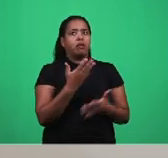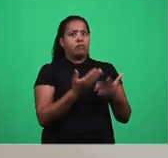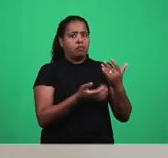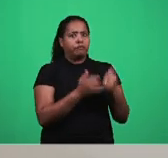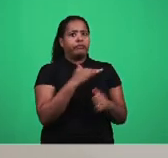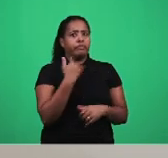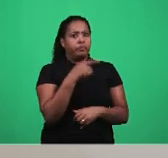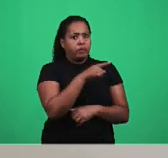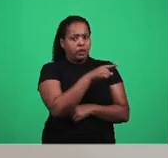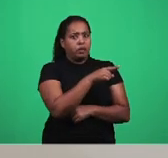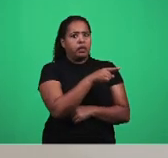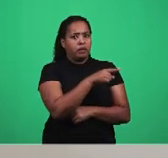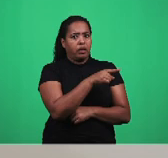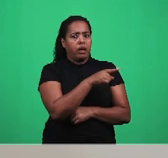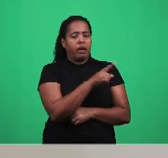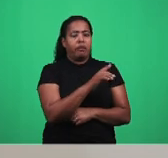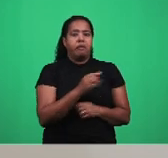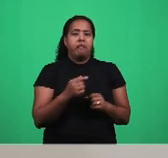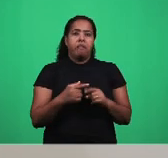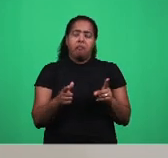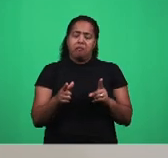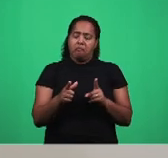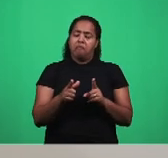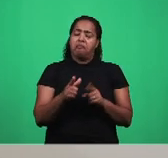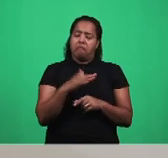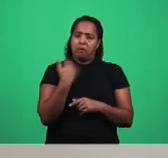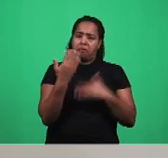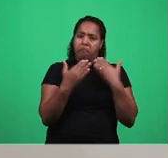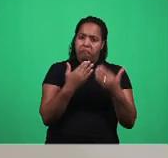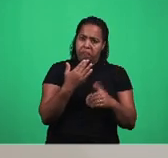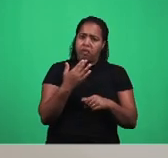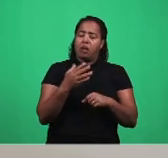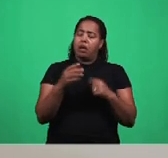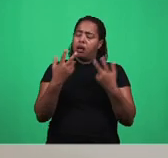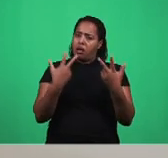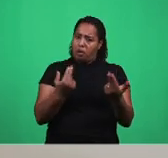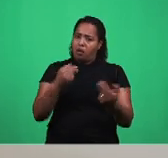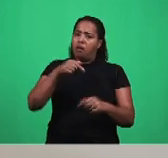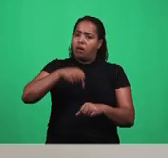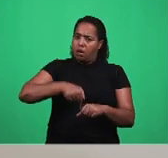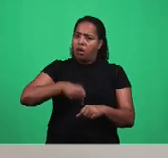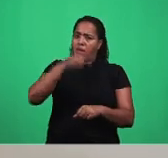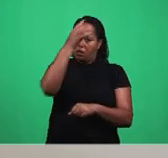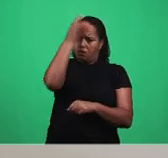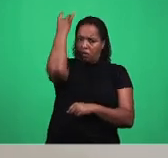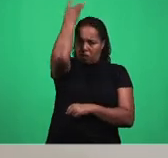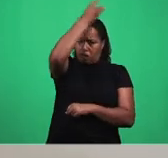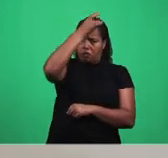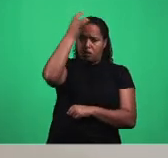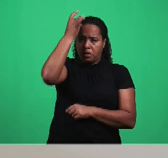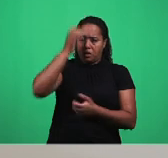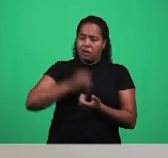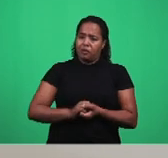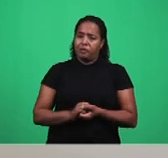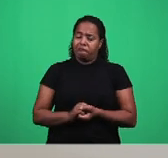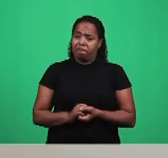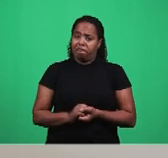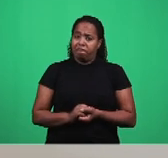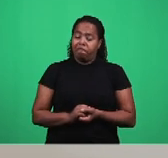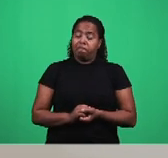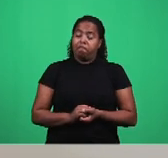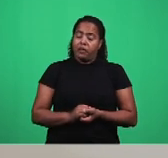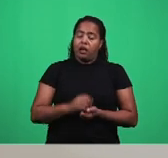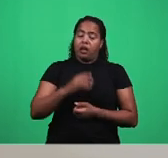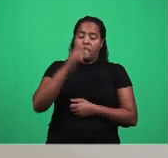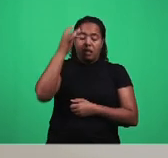de la pandémie, comme nous sommes ici à l'État du Espírito Santo. L'Espírito Santo, c'est le foyer